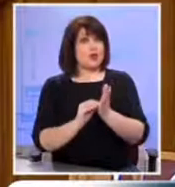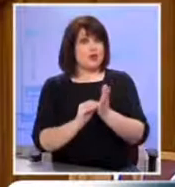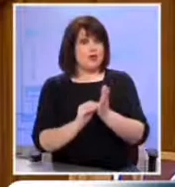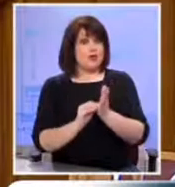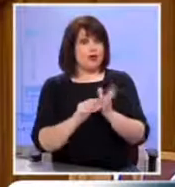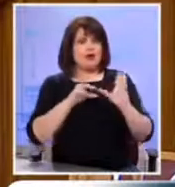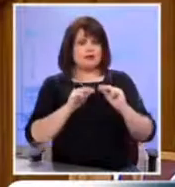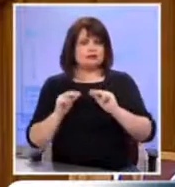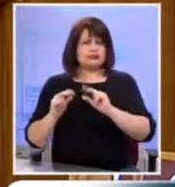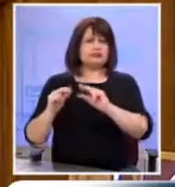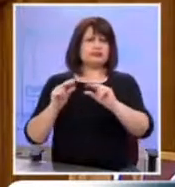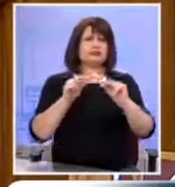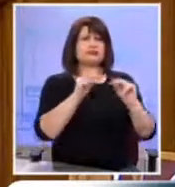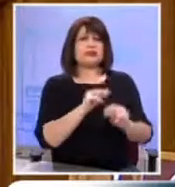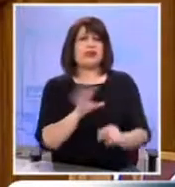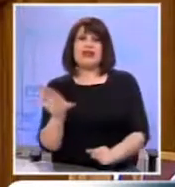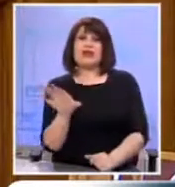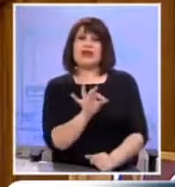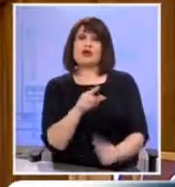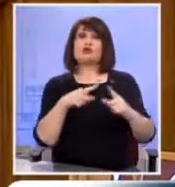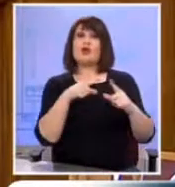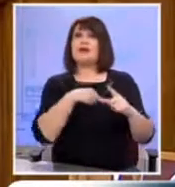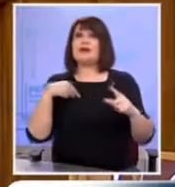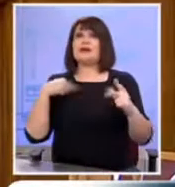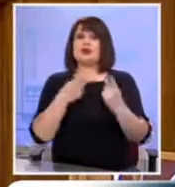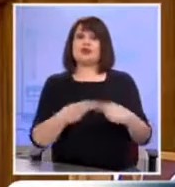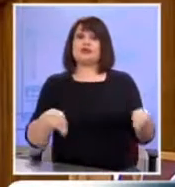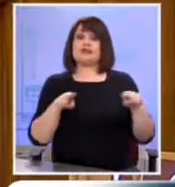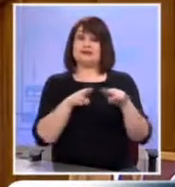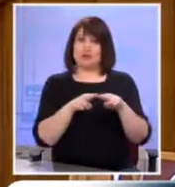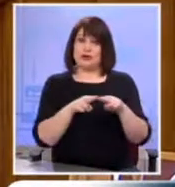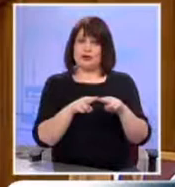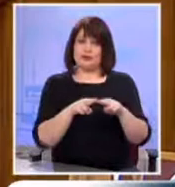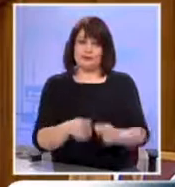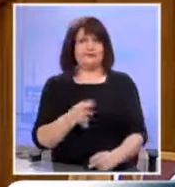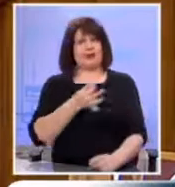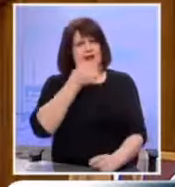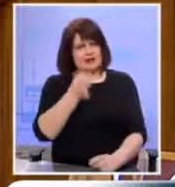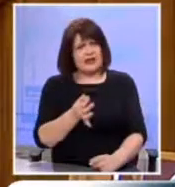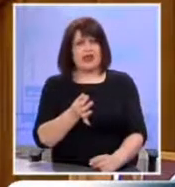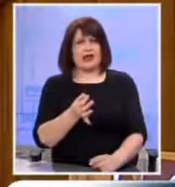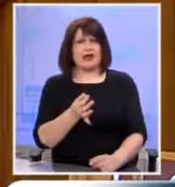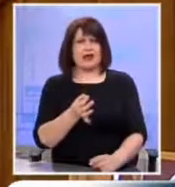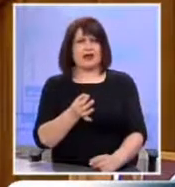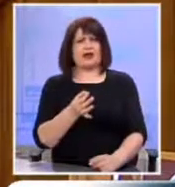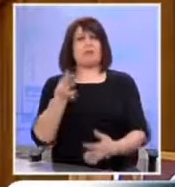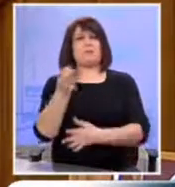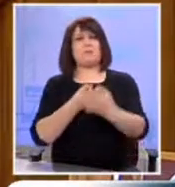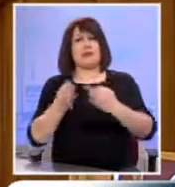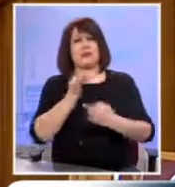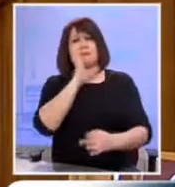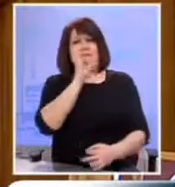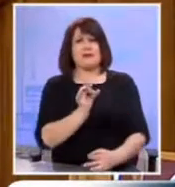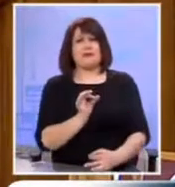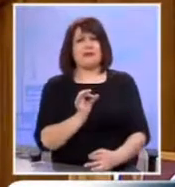μεγάλη συζήτηση για το διορισμό του Διοικητικού Συμβουλίου. Δεν αναφέρομαι στις τιμένες τοποθετήσεις για το θέμα, αλλά στην